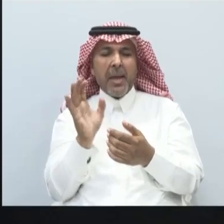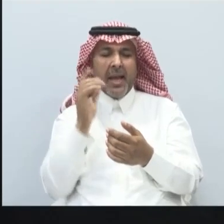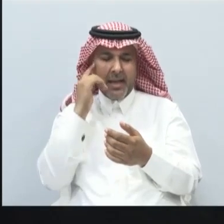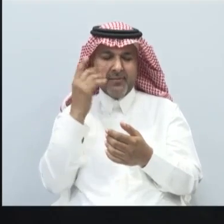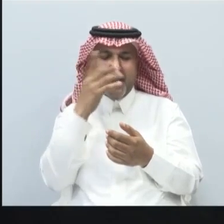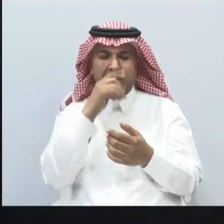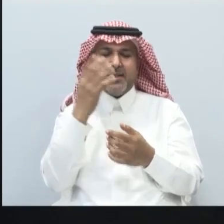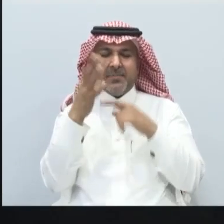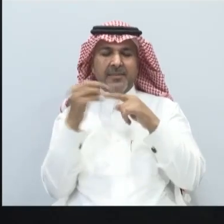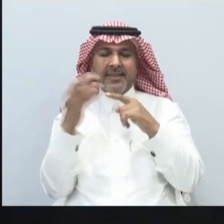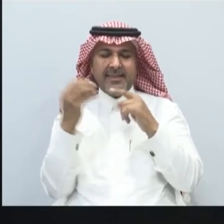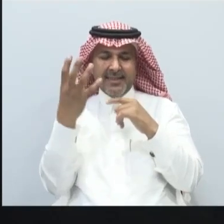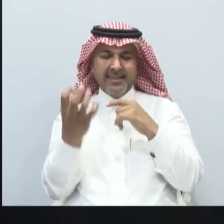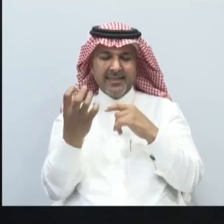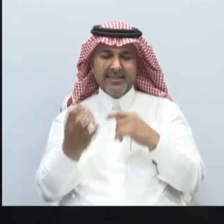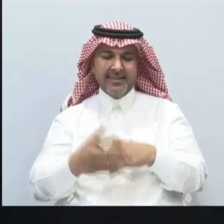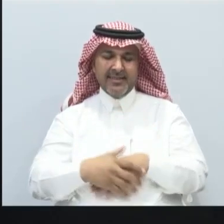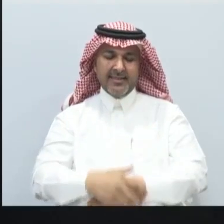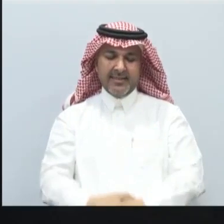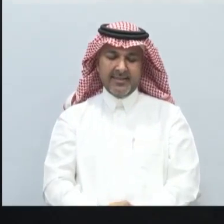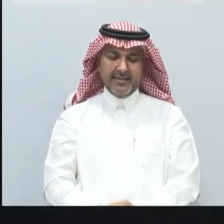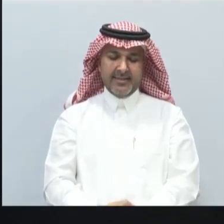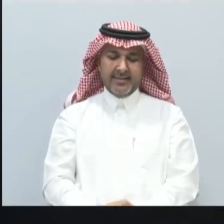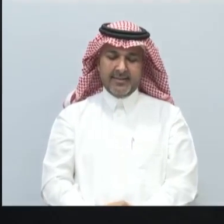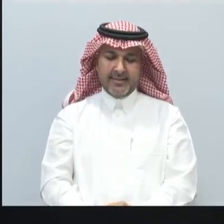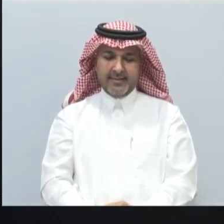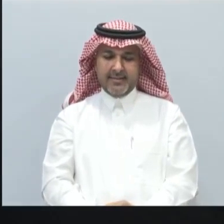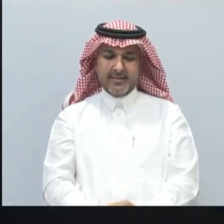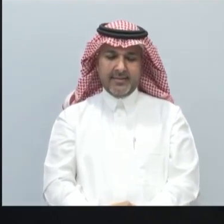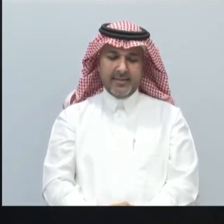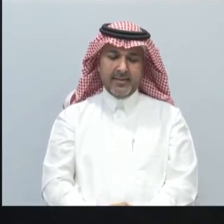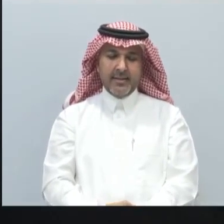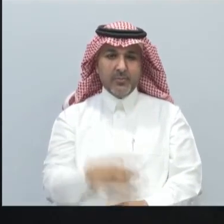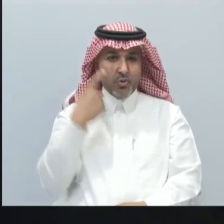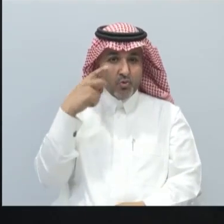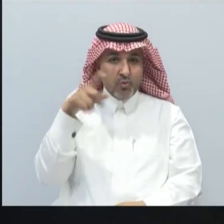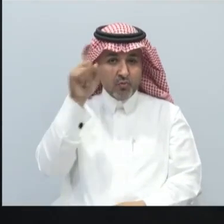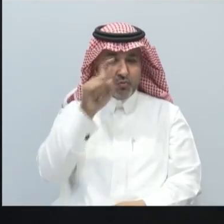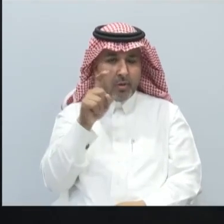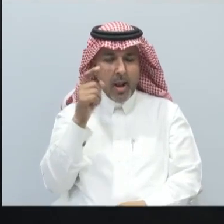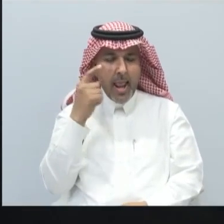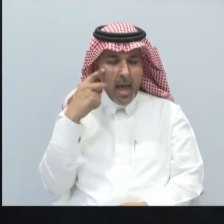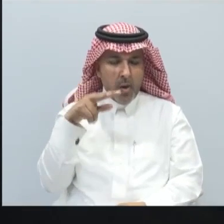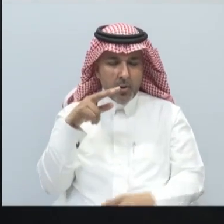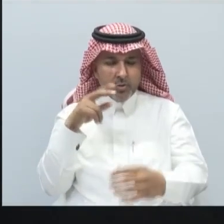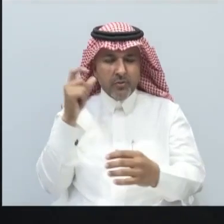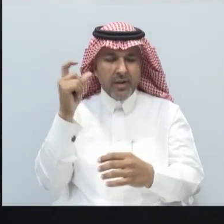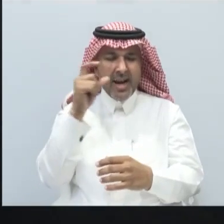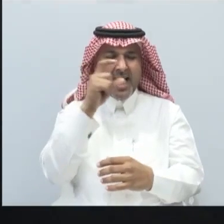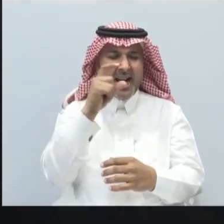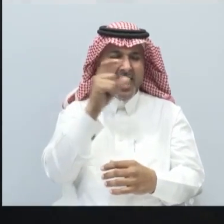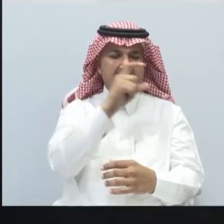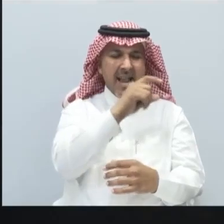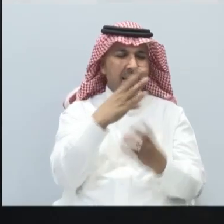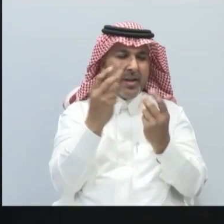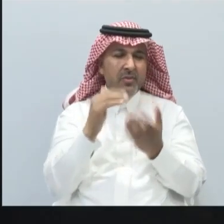احنا الاسئله تكون بلغه واضحه فبالتالي انت تعرف من صيغه السؤال هل المطلوب هو زياده ولا نقصان اذا كان زياده